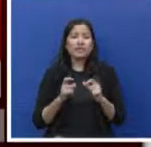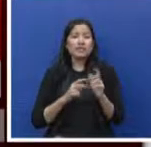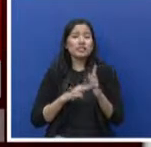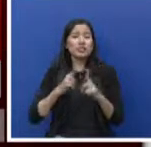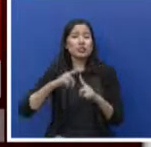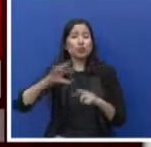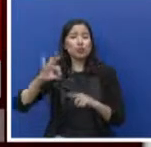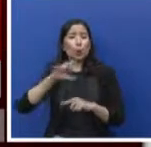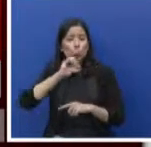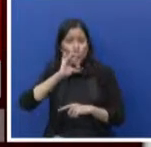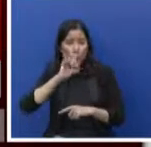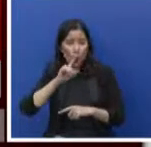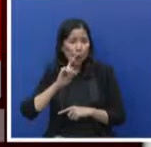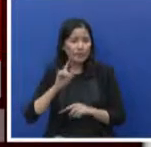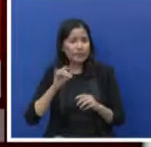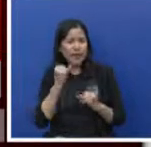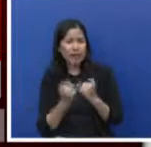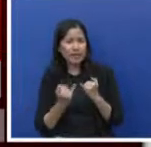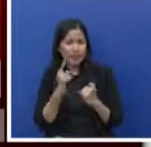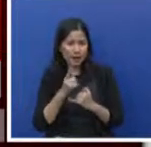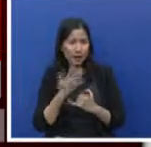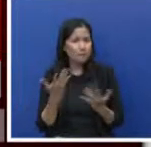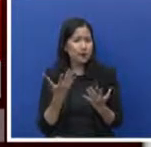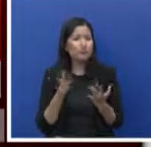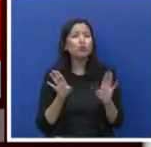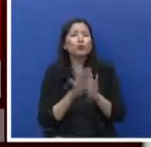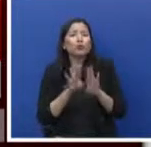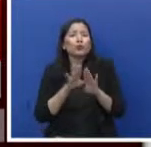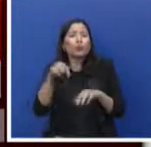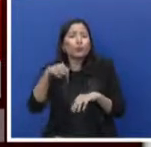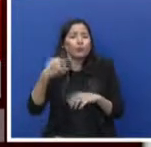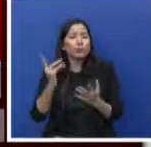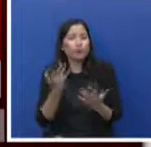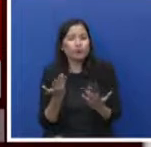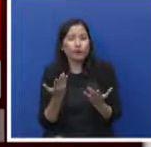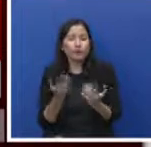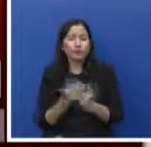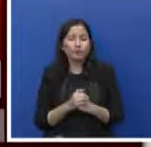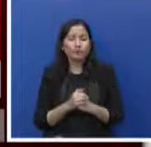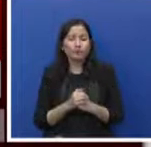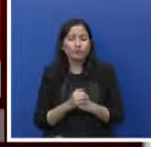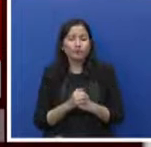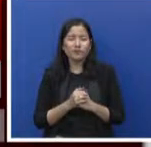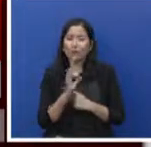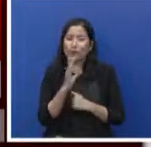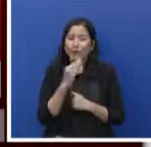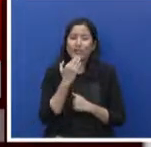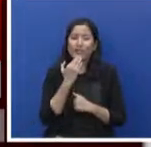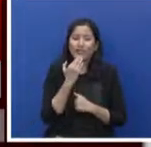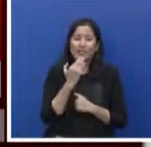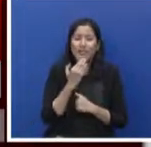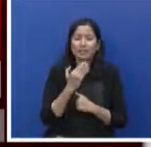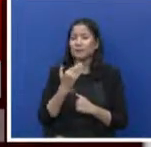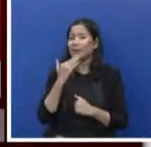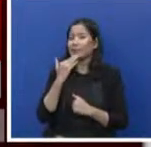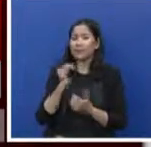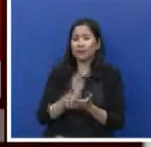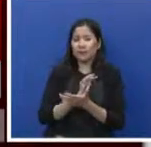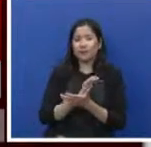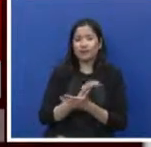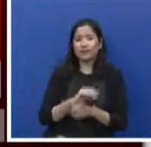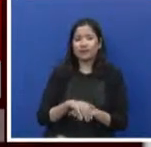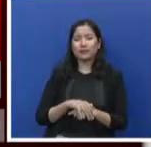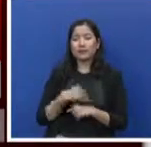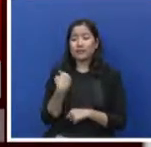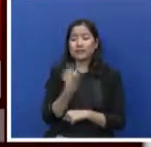ingin disampaikan untuk masyarakat dan juga teman-teman yang ada di forum Zoom ini, silakan. Baik, Mbak. Terima kasih Mbak Yohana atas kesempatannya.